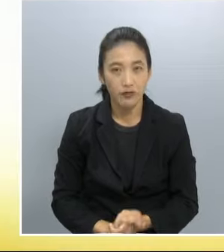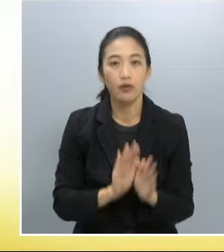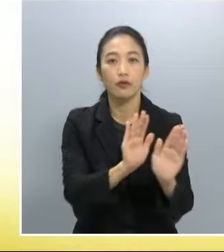อุณหภูมิความ